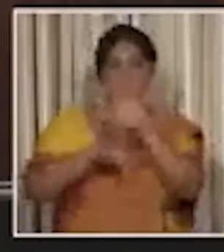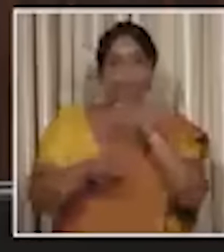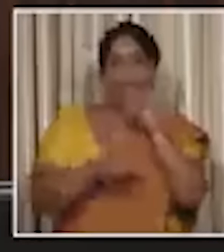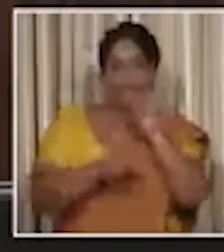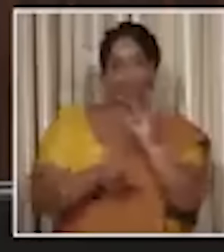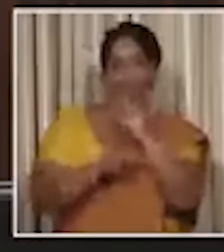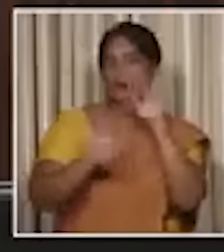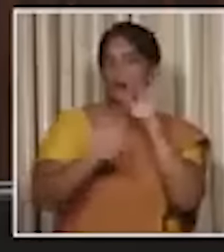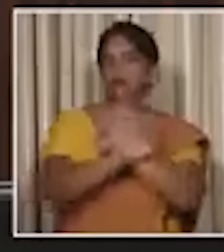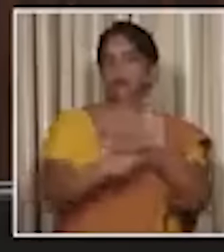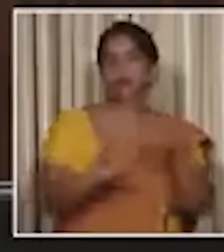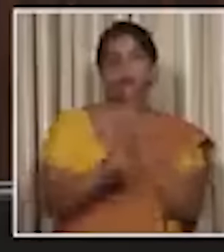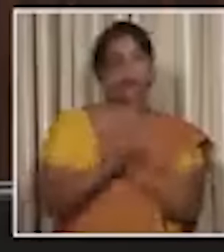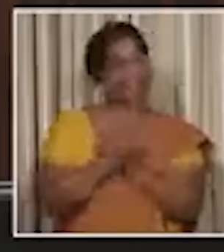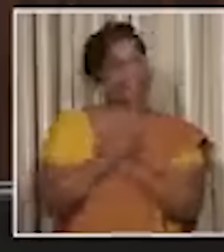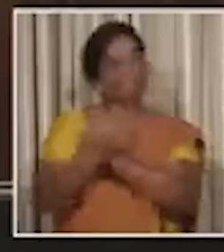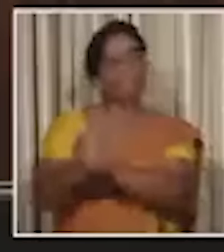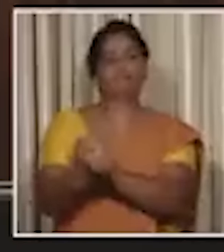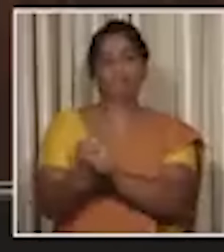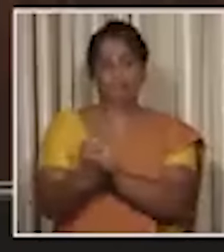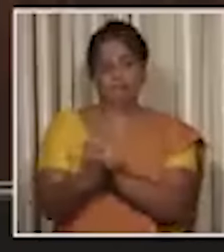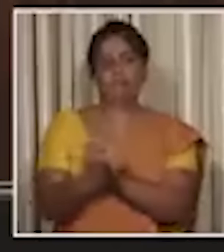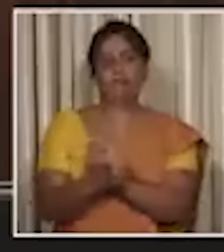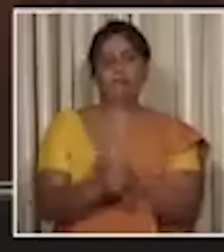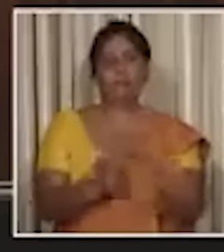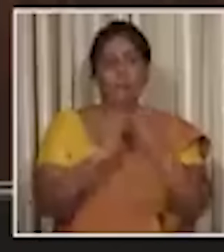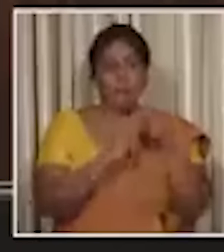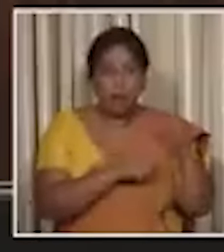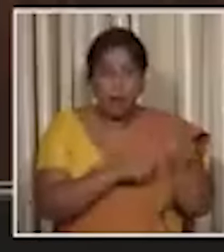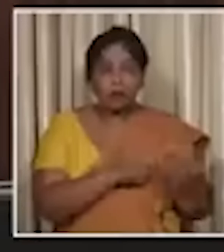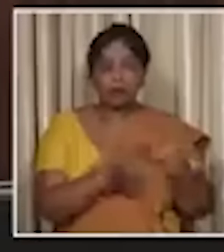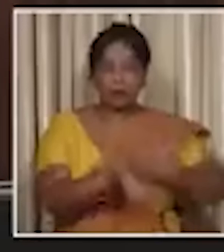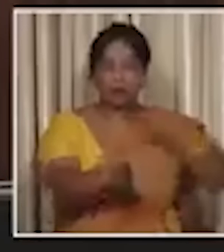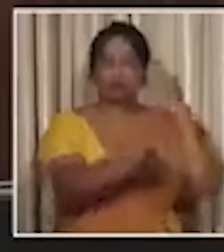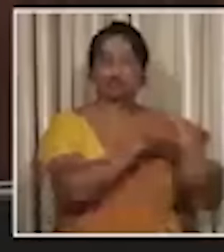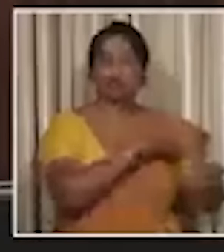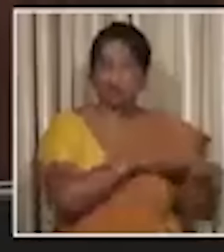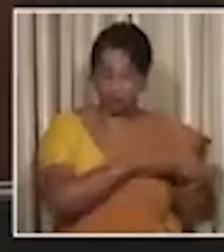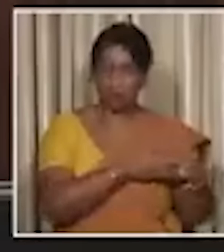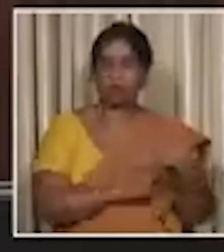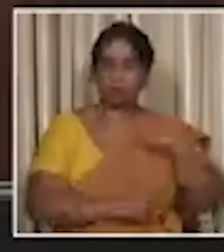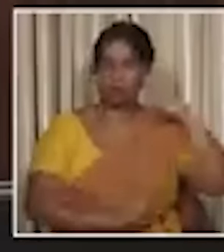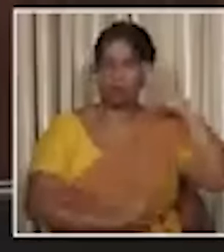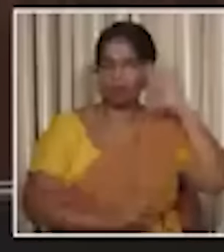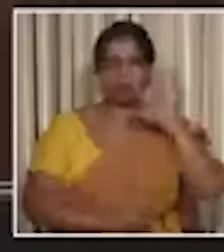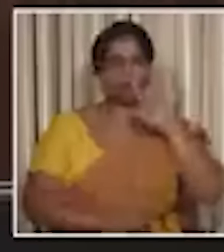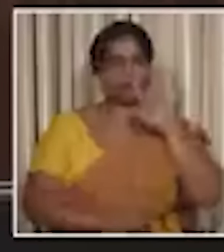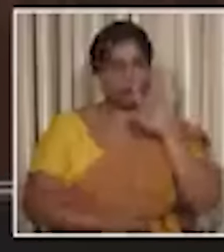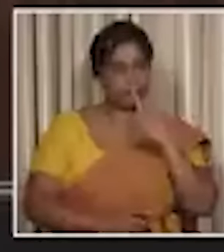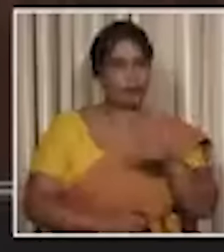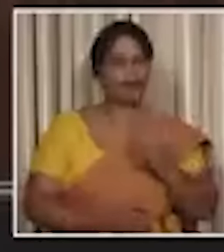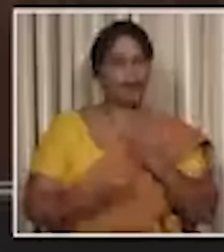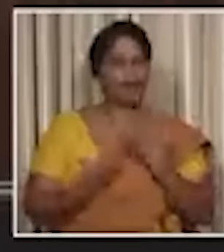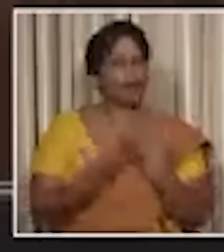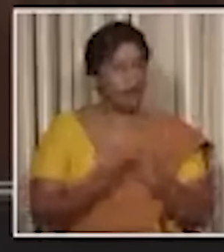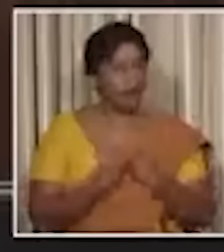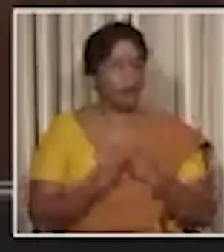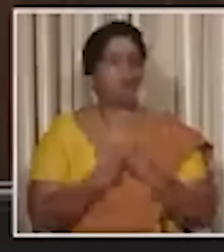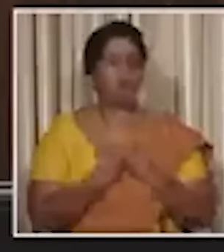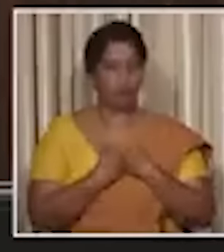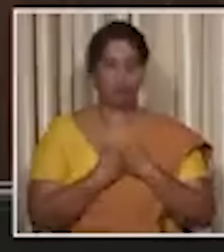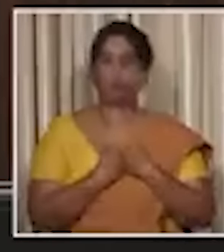எனிசா யஹபத் புருது இசை சாஹ லபா நின்னே நொதின்னே நாம் தவதுருடத் மே பார்லிமென்ட்